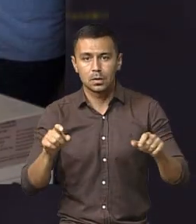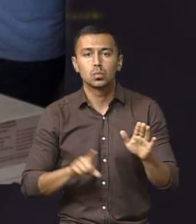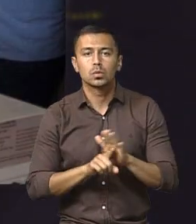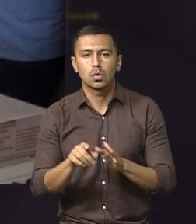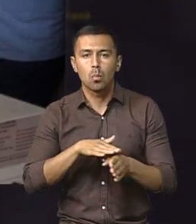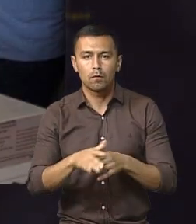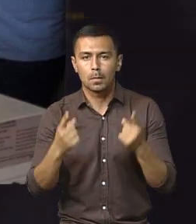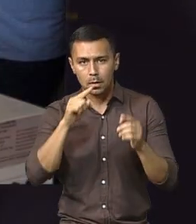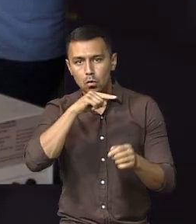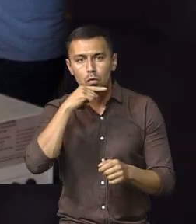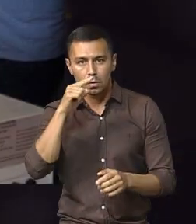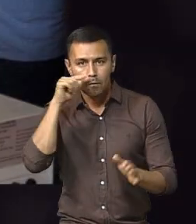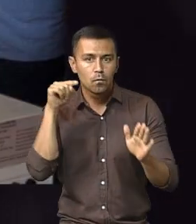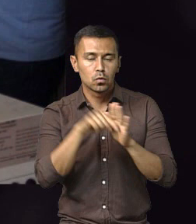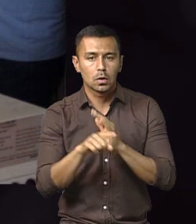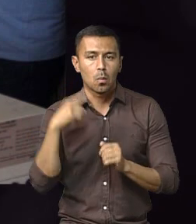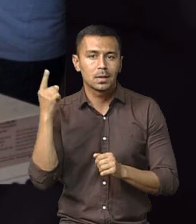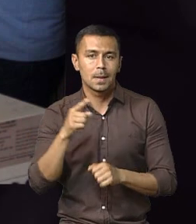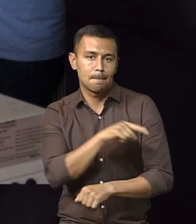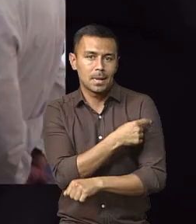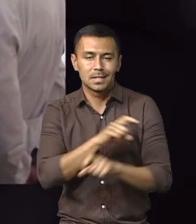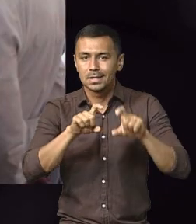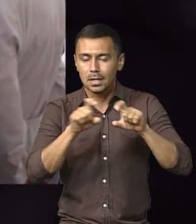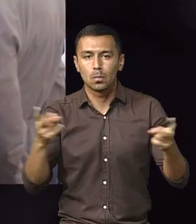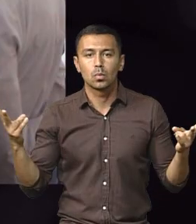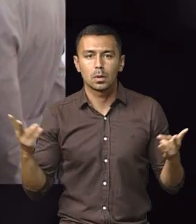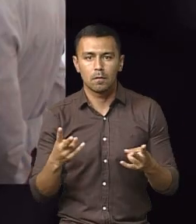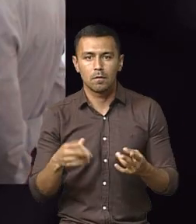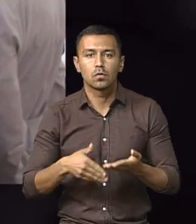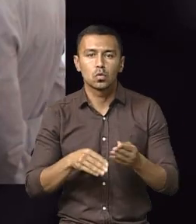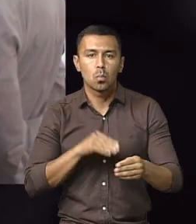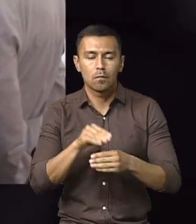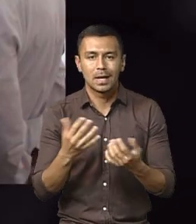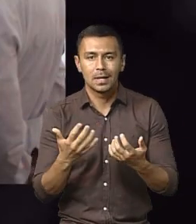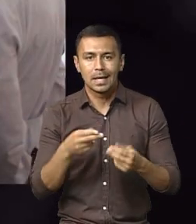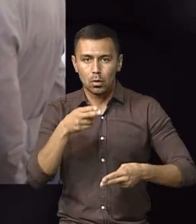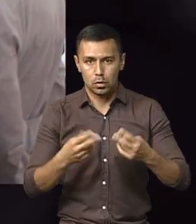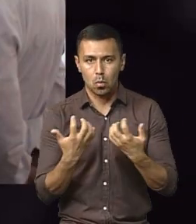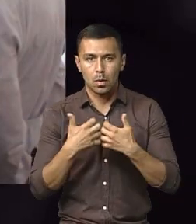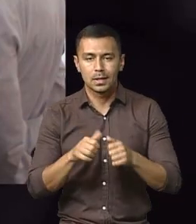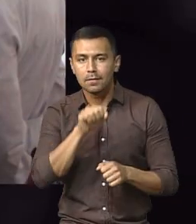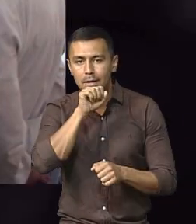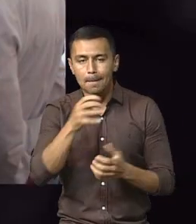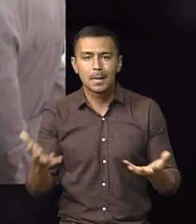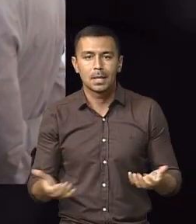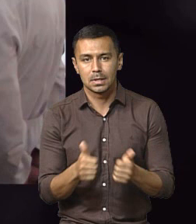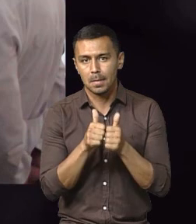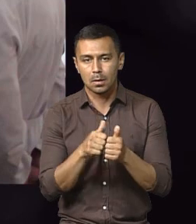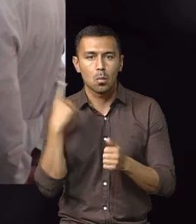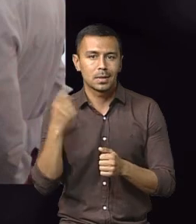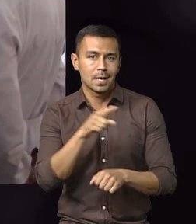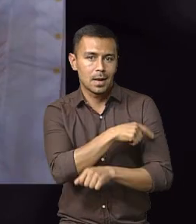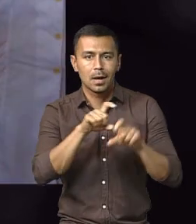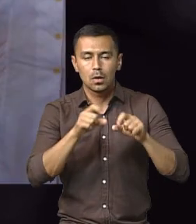початком повномасштабного російського вторгнення обласний медичний заклад потребував у доповненні хірургічного обладнання. Завдяки підтримці партнерів обласна